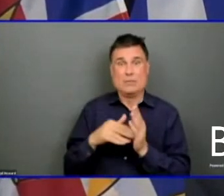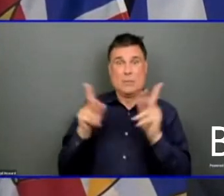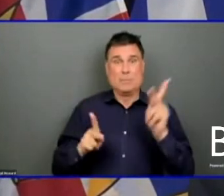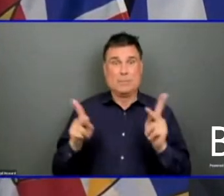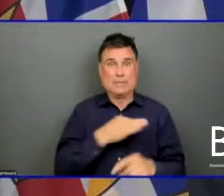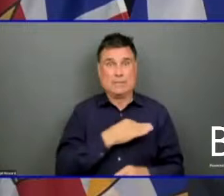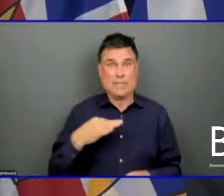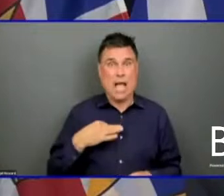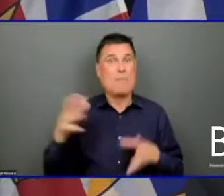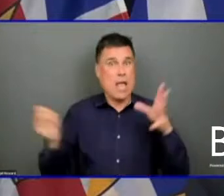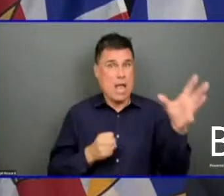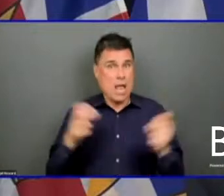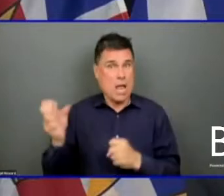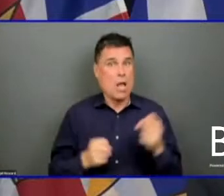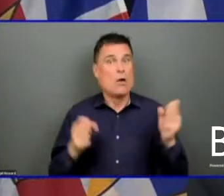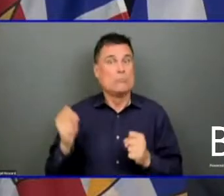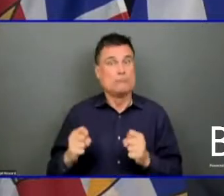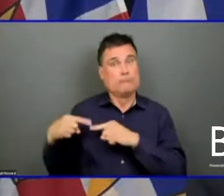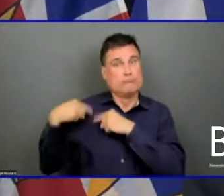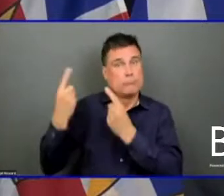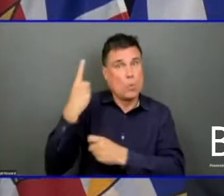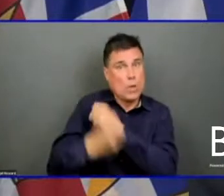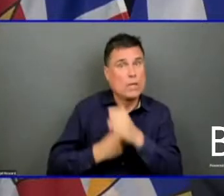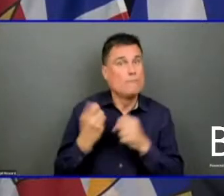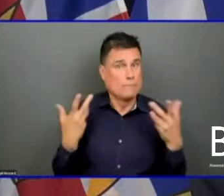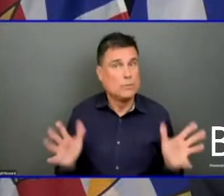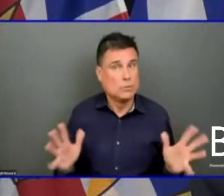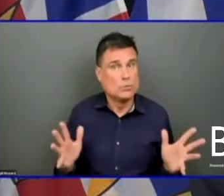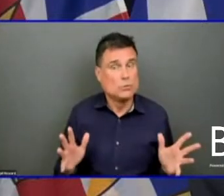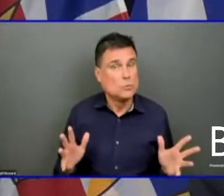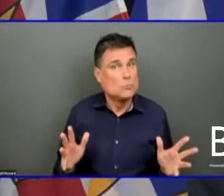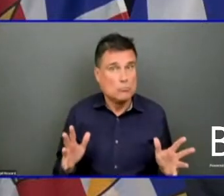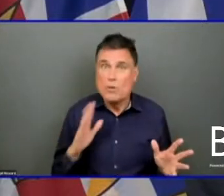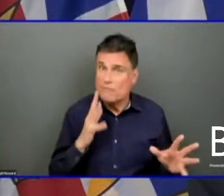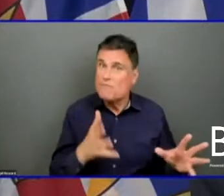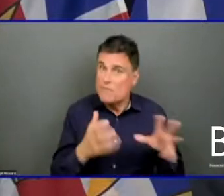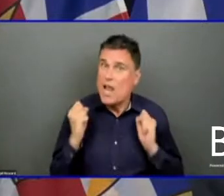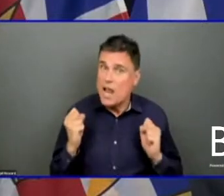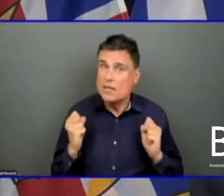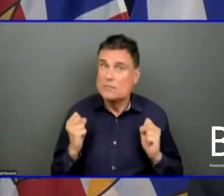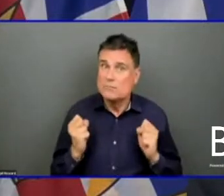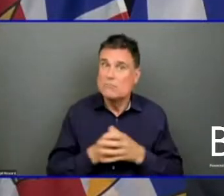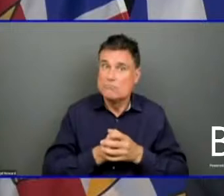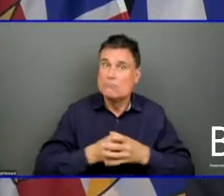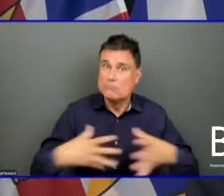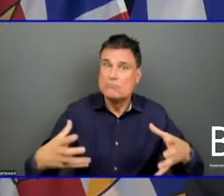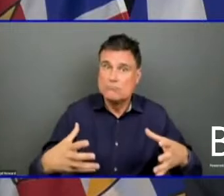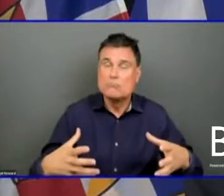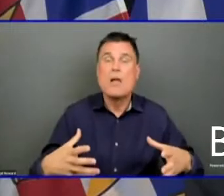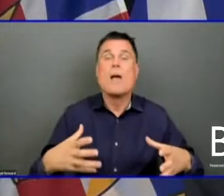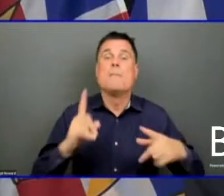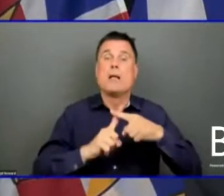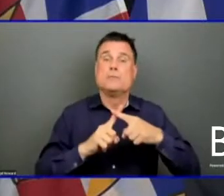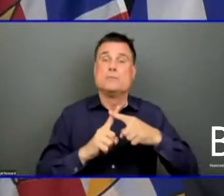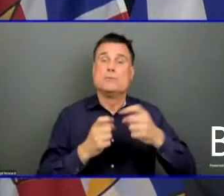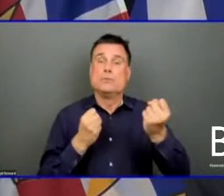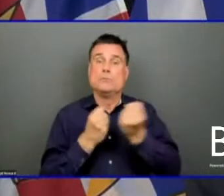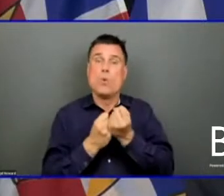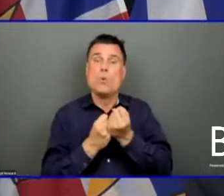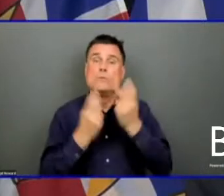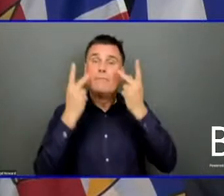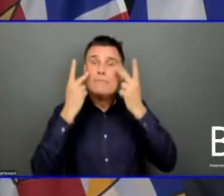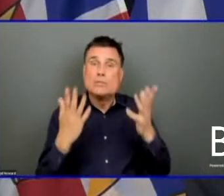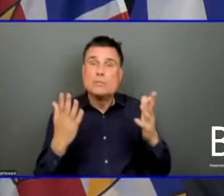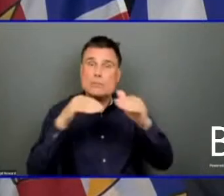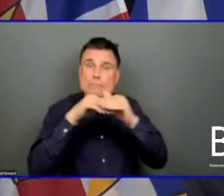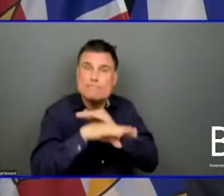大家知道，因为原来呢，一个护理员工今天在这儿做，明天在那儿做，现在呢，不让他们窜来窜